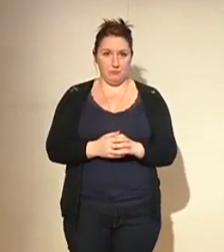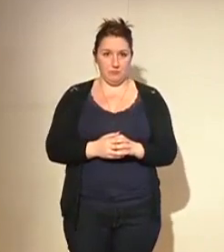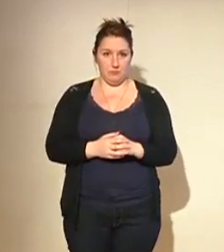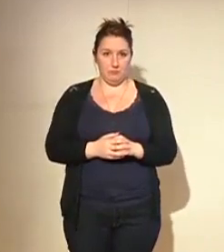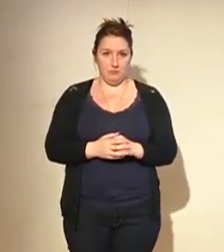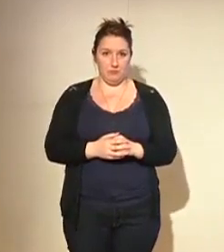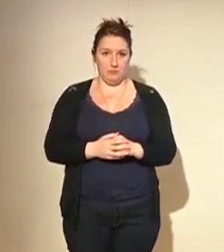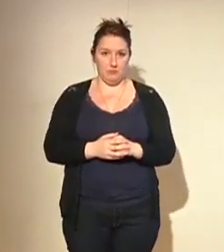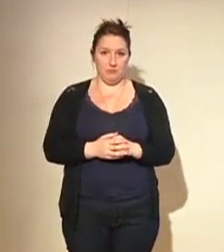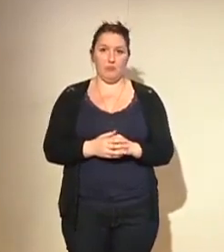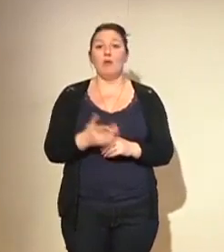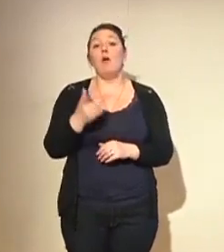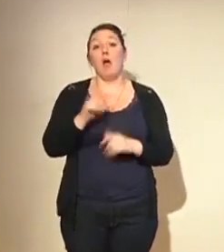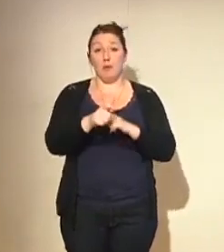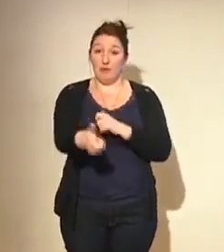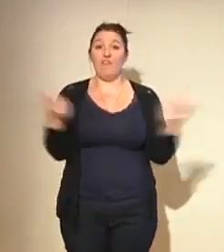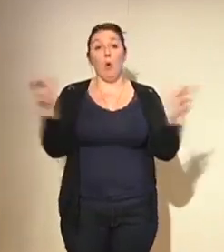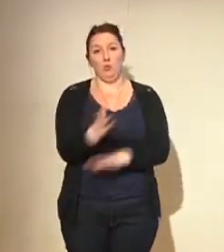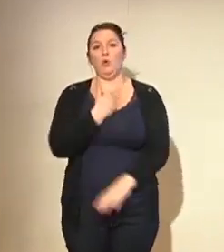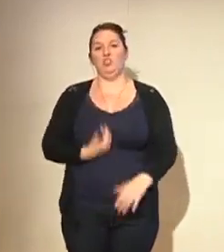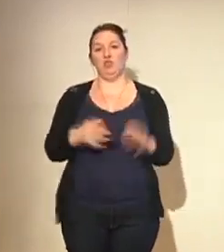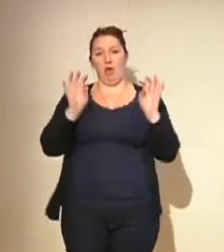vous digérerez sur